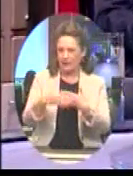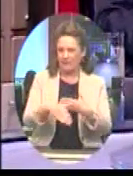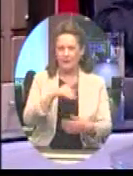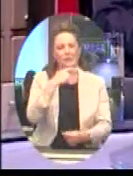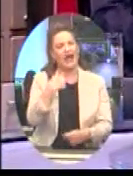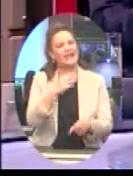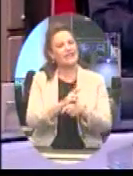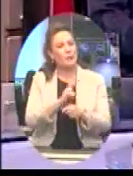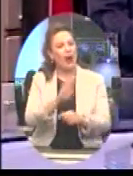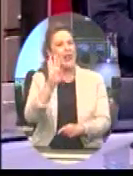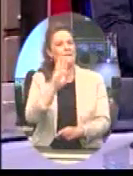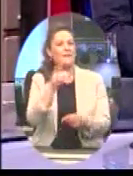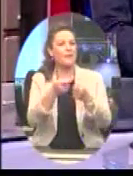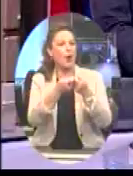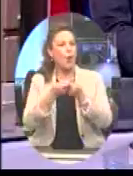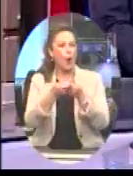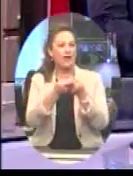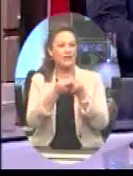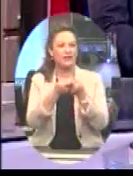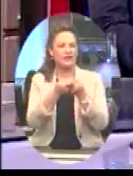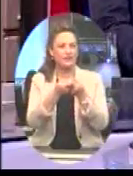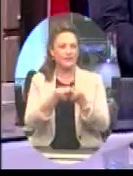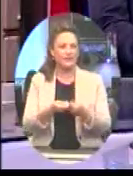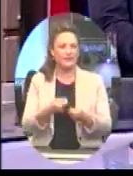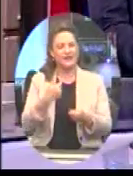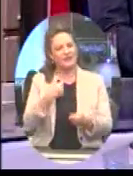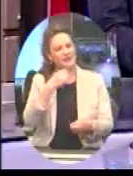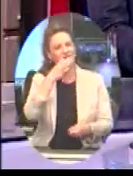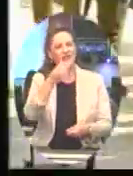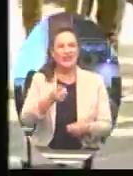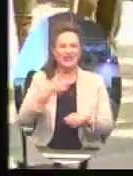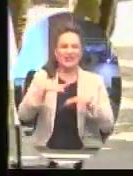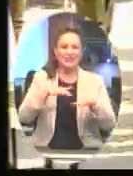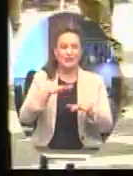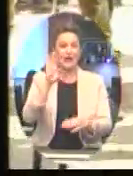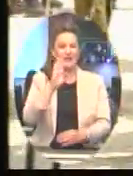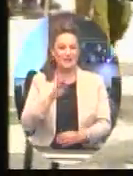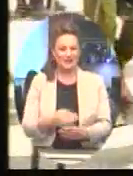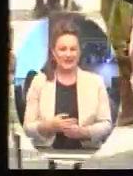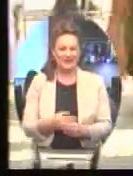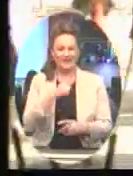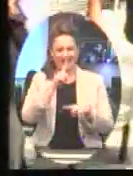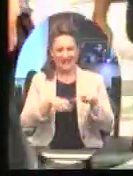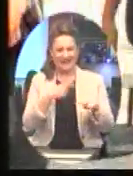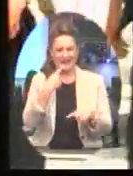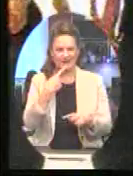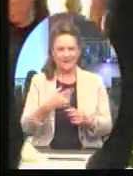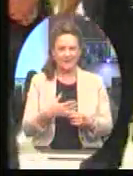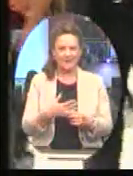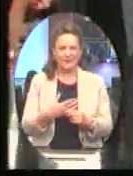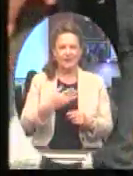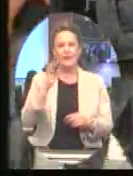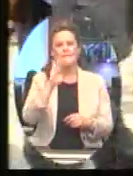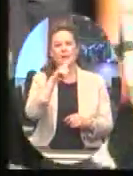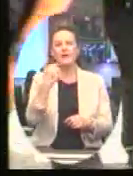נתניהו מאוחדת, מלוכדת בריבונות ישראל, ואני שואל את ראש הממשלה נתניהו. נתניהו דאג כל הזמן לתחזק את הלינקייג'